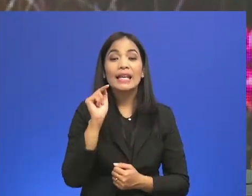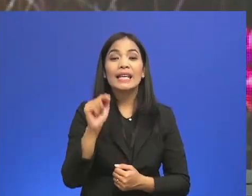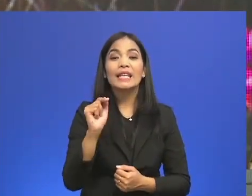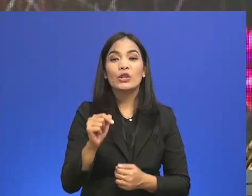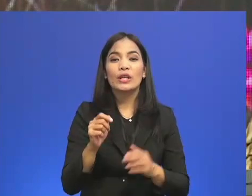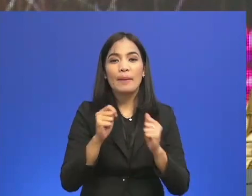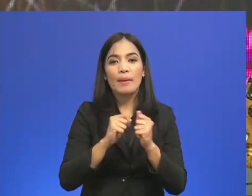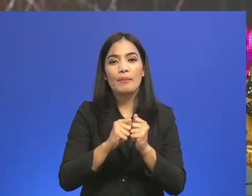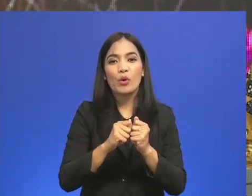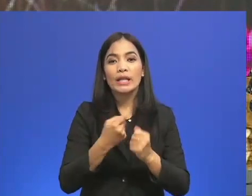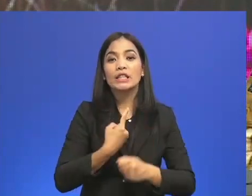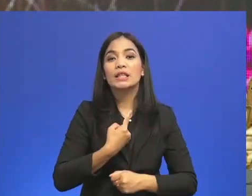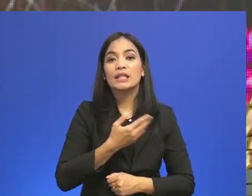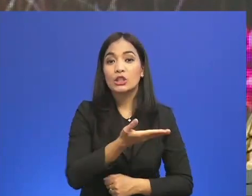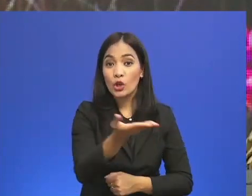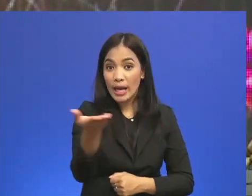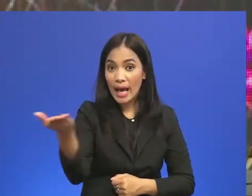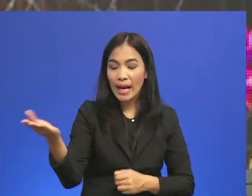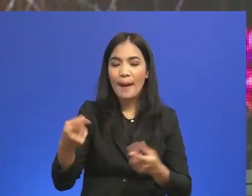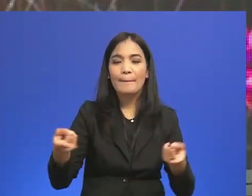saudara menjadi kuat.